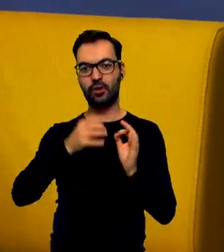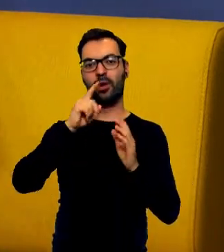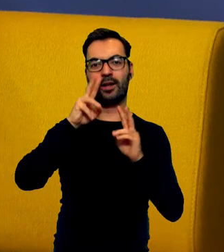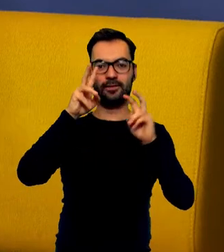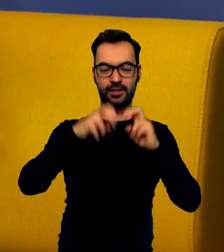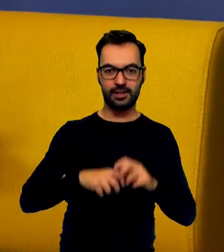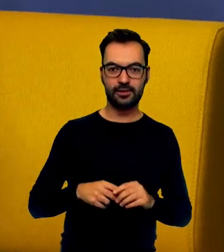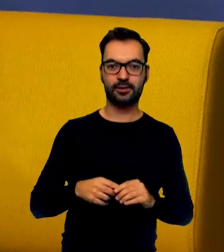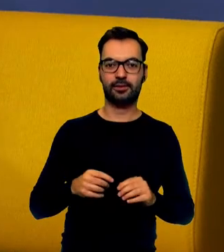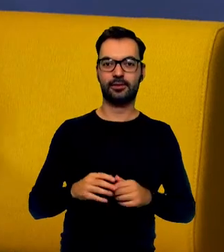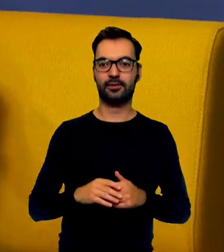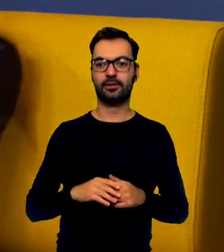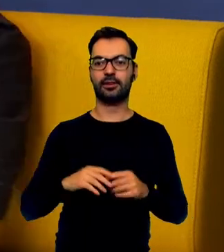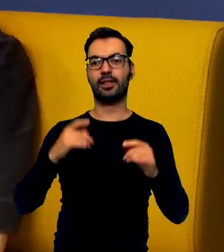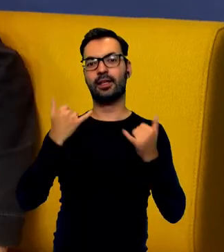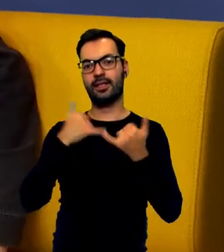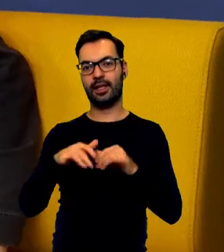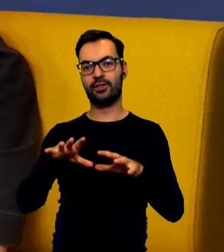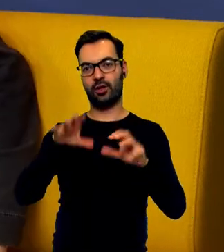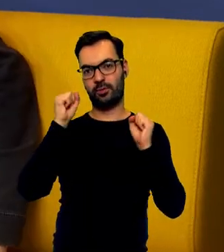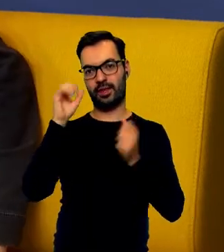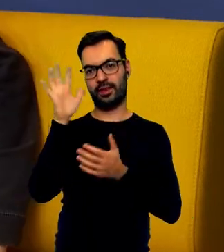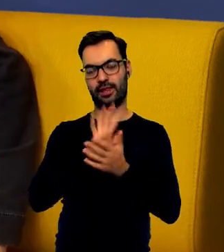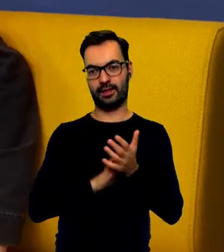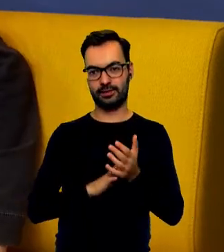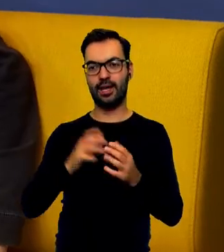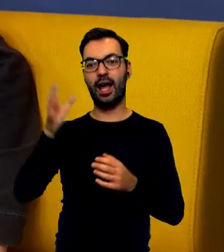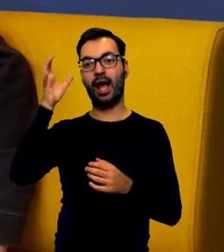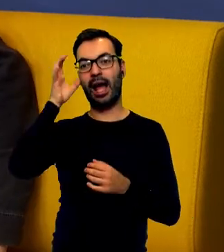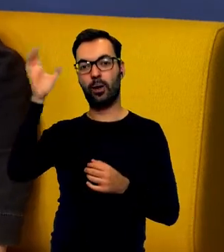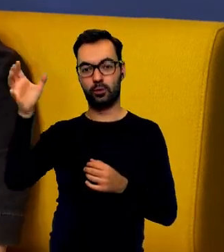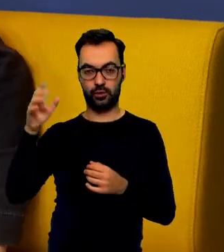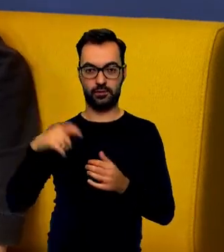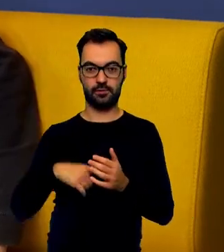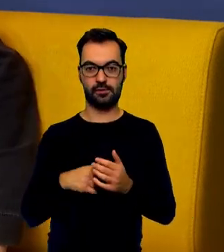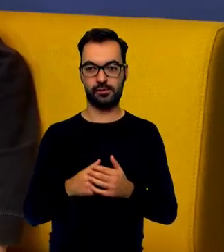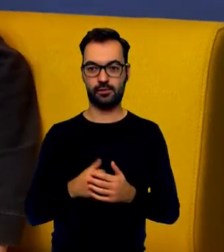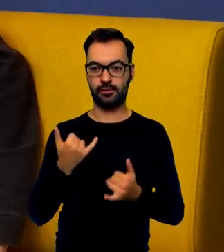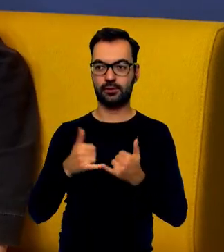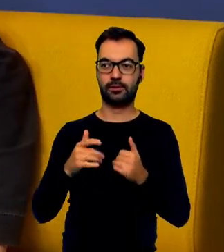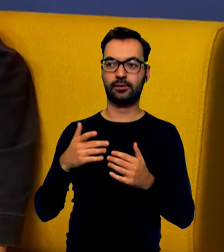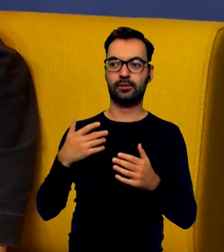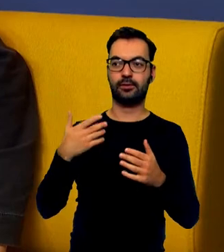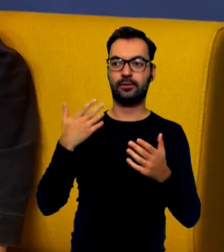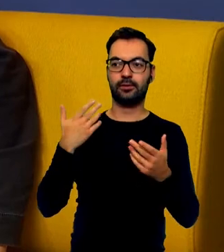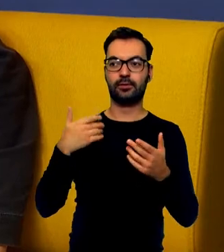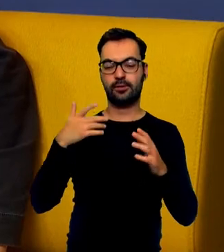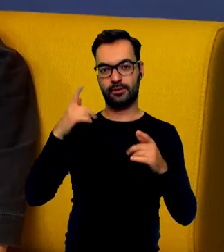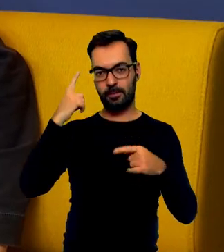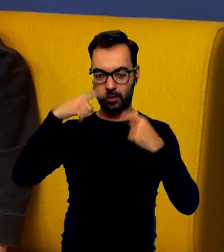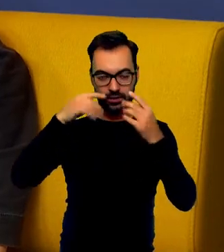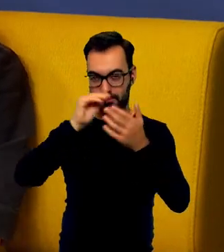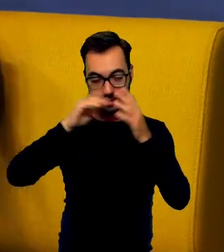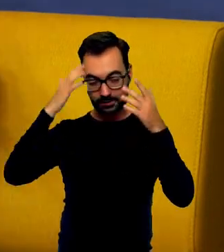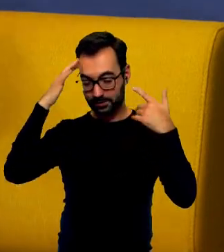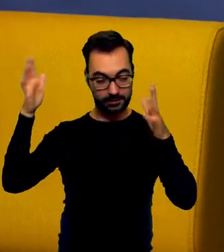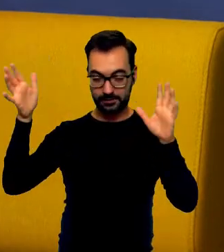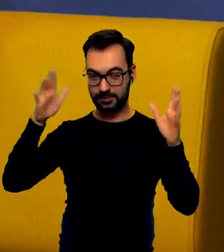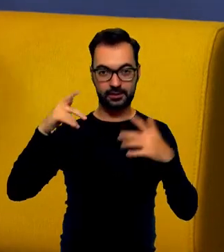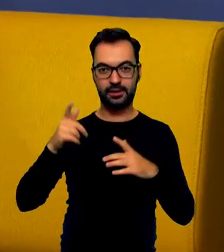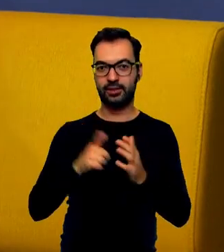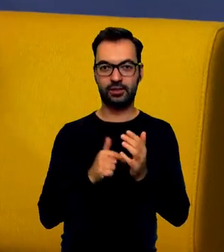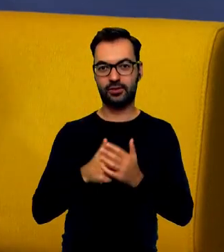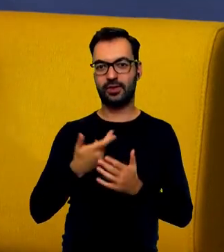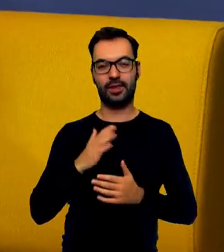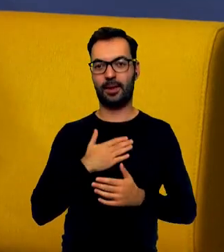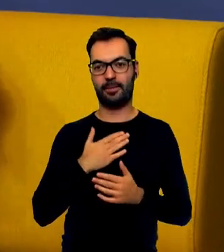wnikliwie i też inaczej na tekst patrzy, bo autor, zwłaszcza jak się wychodzi bezpośrednio z tego procesu pisania, to może